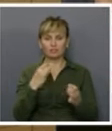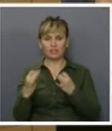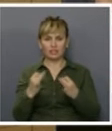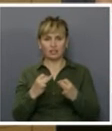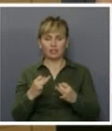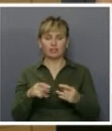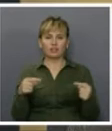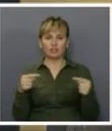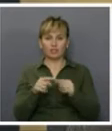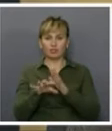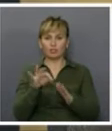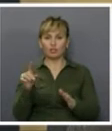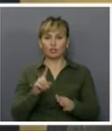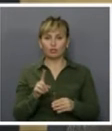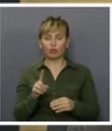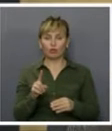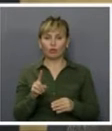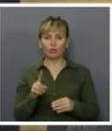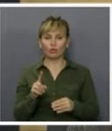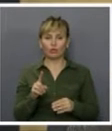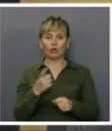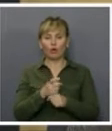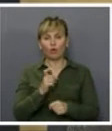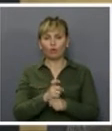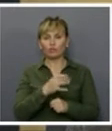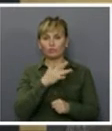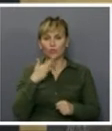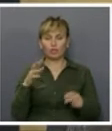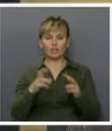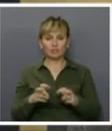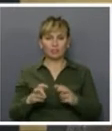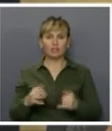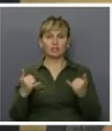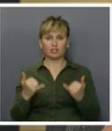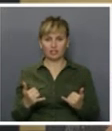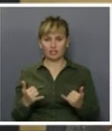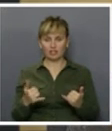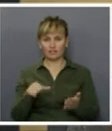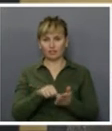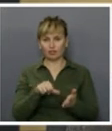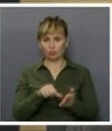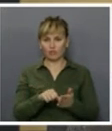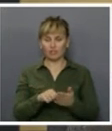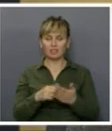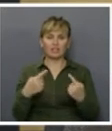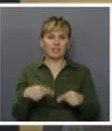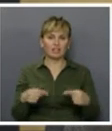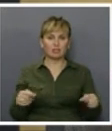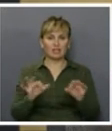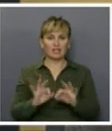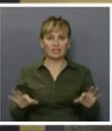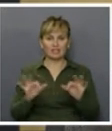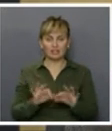обозначила такую тенденцию, что очень много экспертов сейчас выступают с какими-то разъяснениями о том,